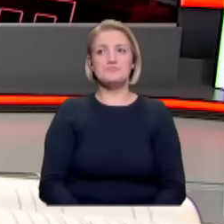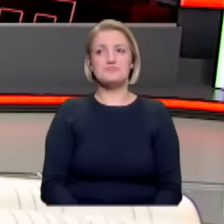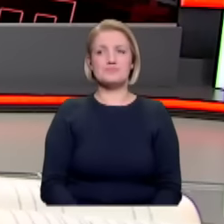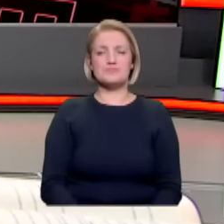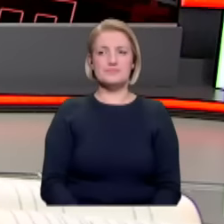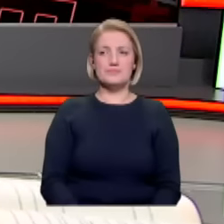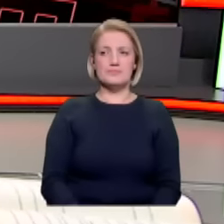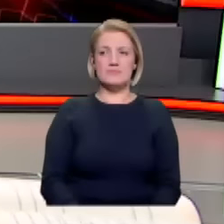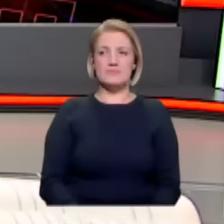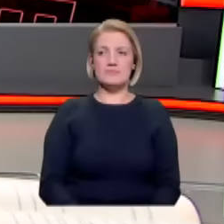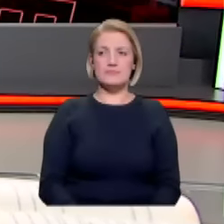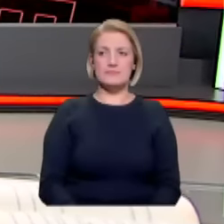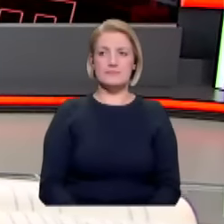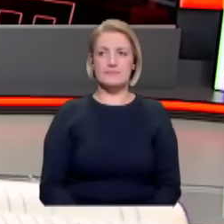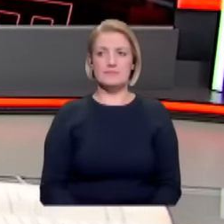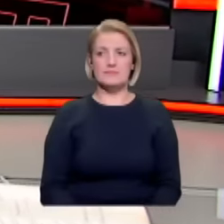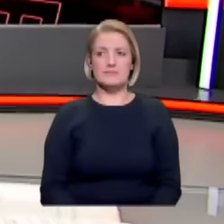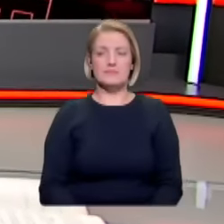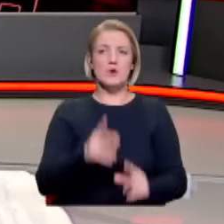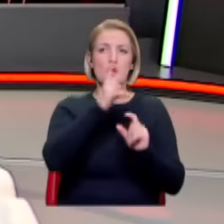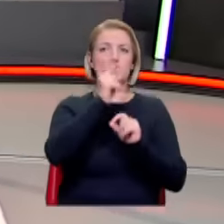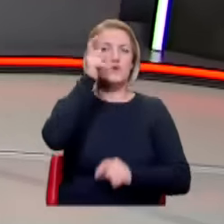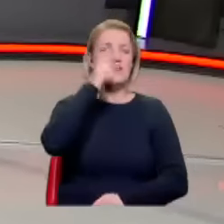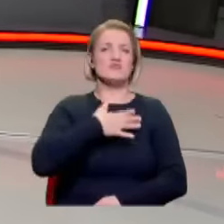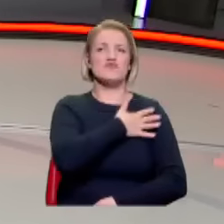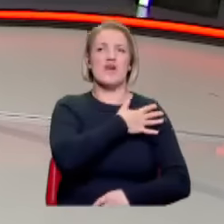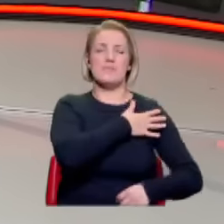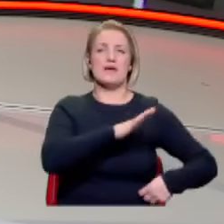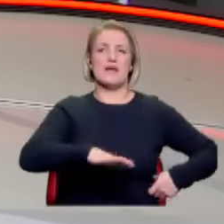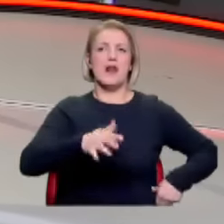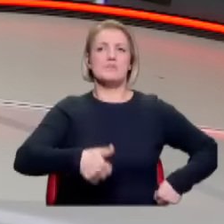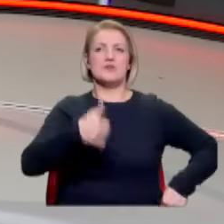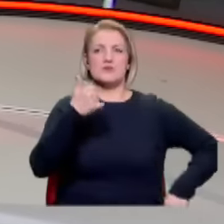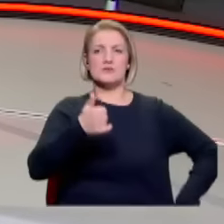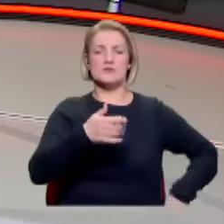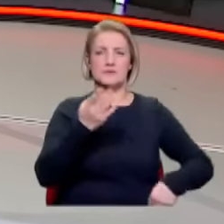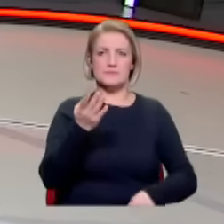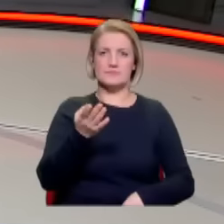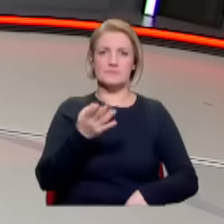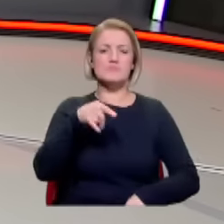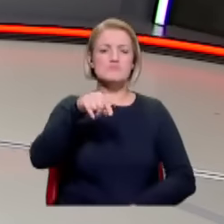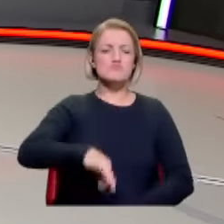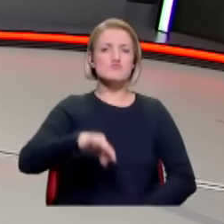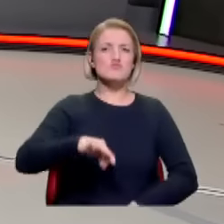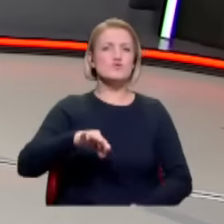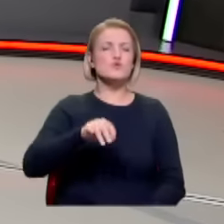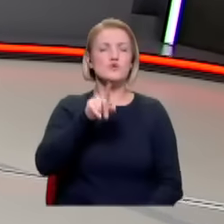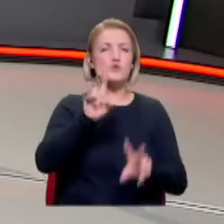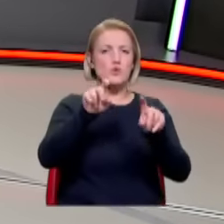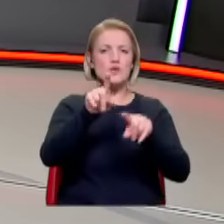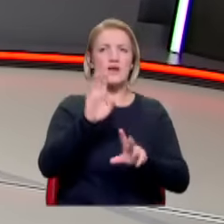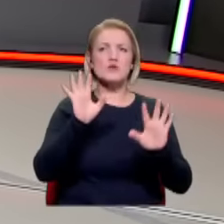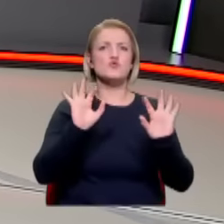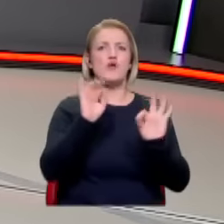Evet efendim. Özgür Özel, Cumhuriyet Halk Partisi Genel Başkanı bu gündeme şöyle